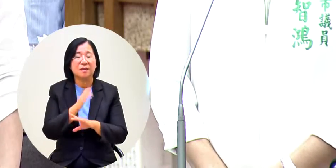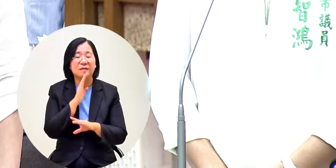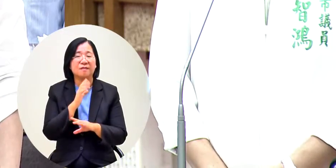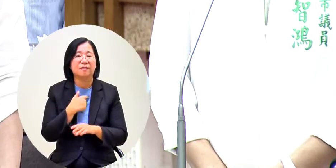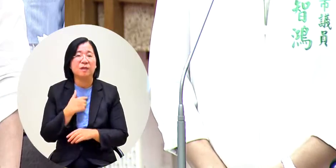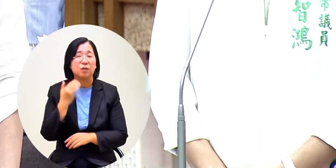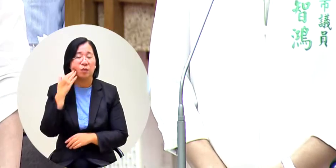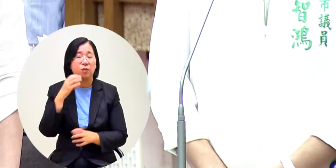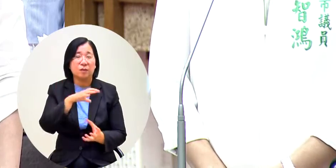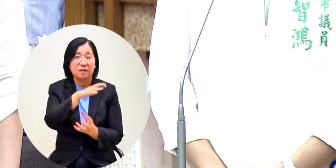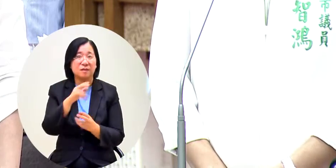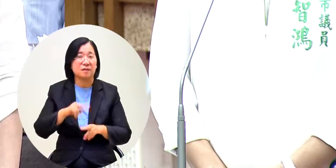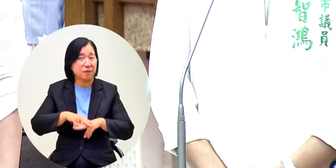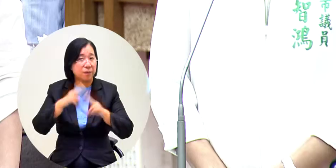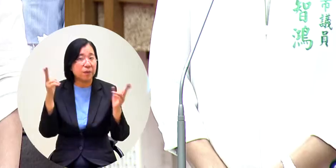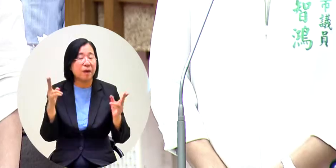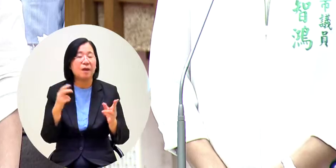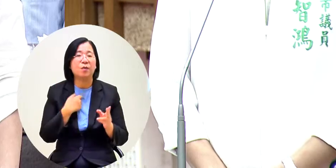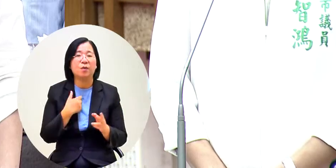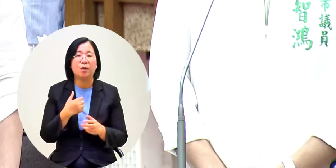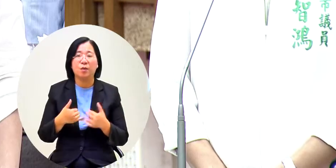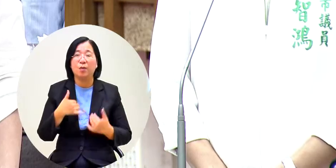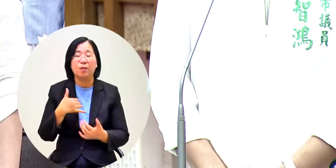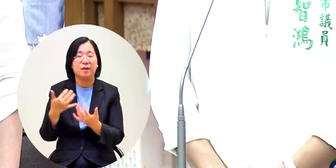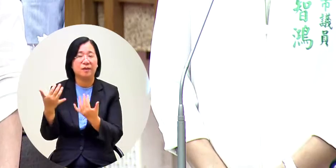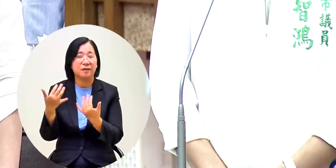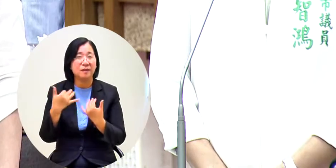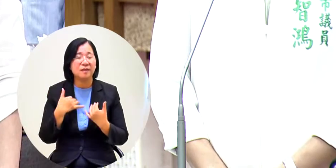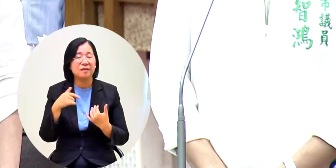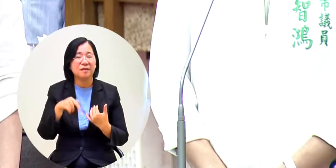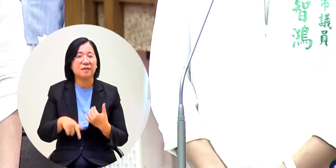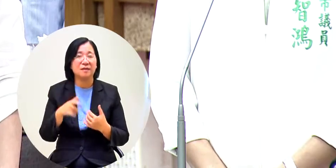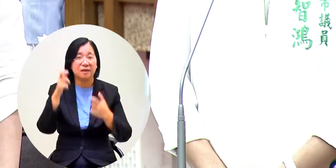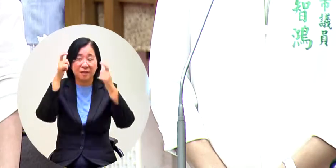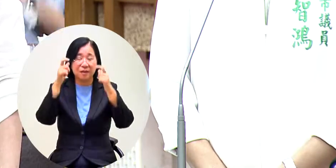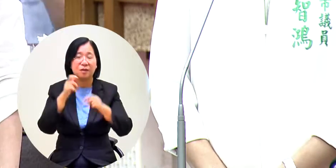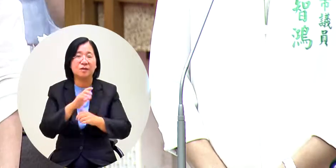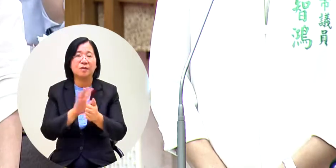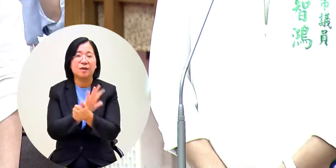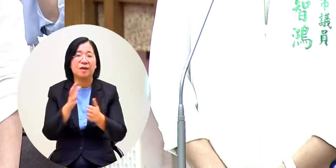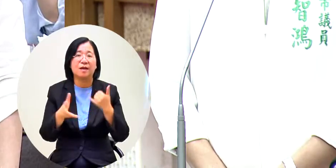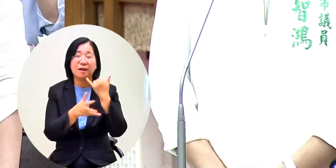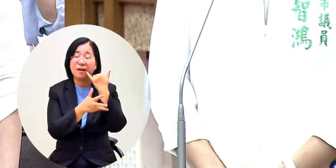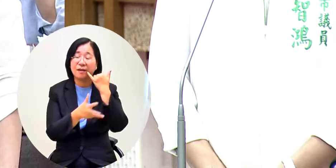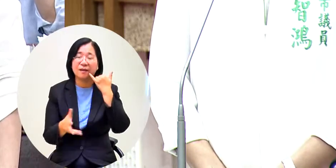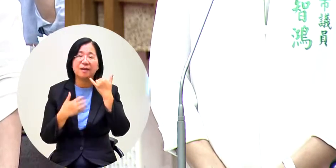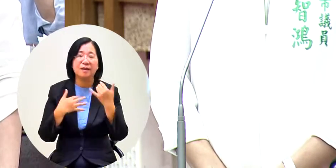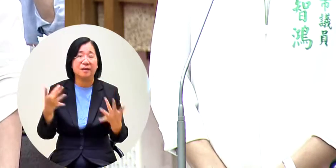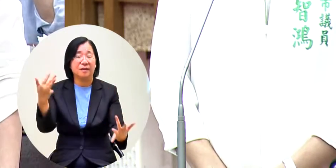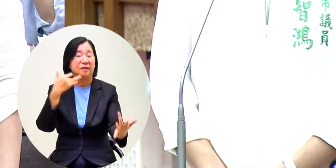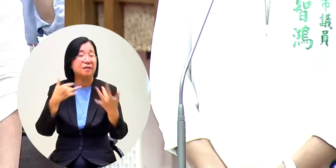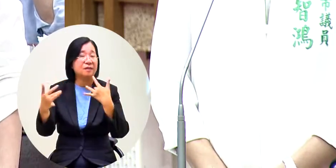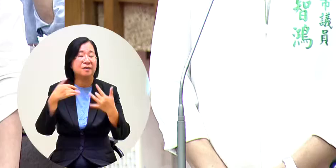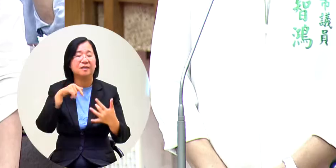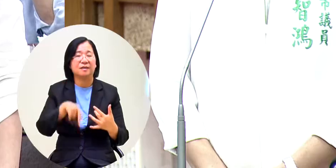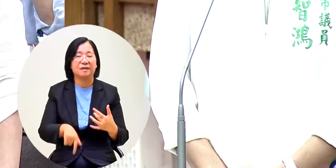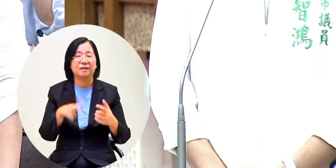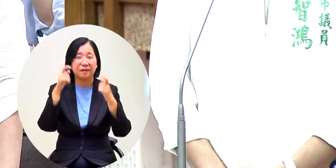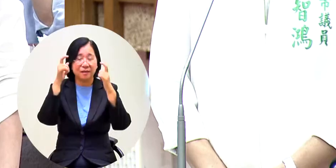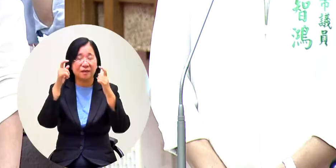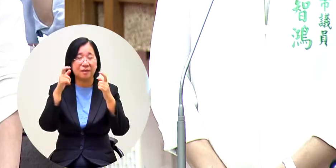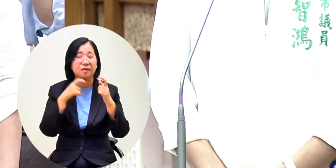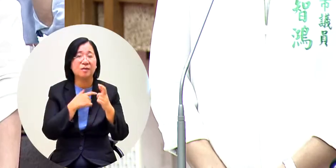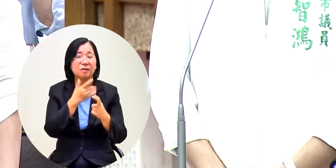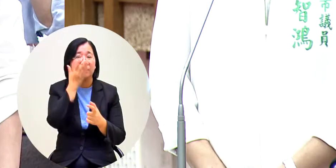封了，我们欢迎高雄有永浴的这一条爱河，我们欢迎全世界的人到高雄来办婚礼兼旅游，这个部